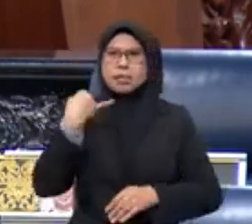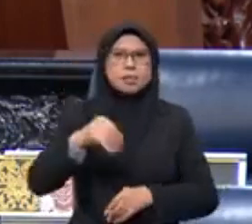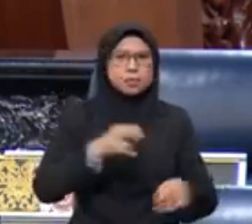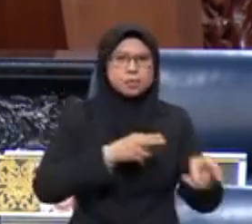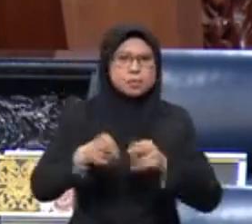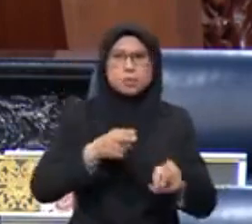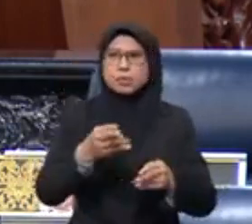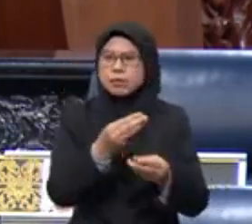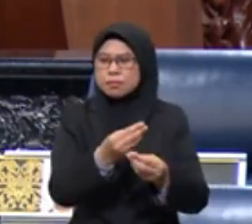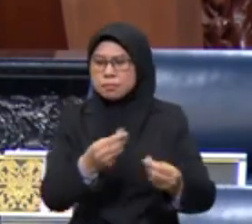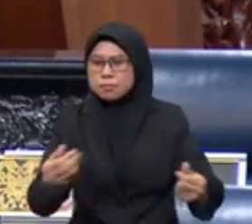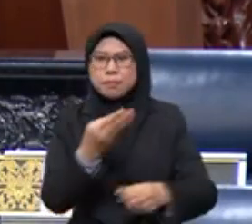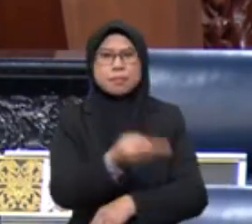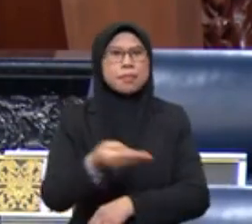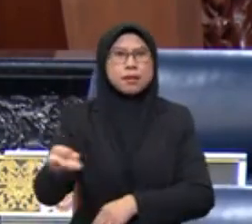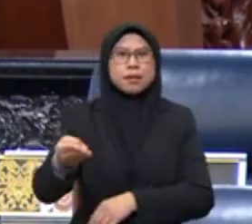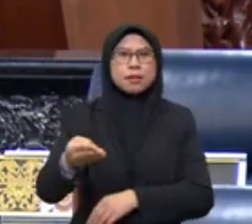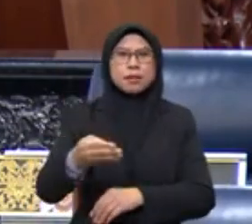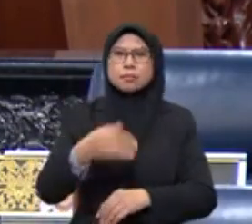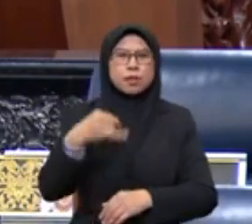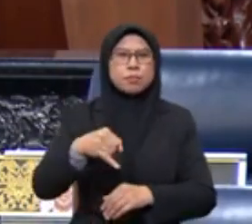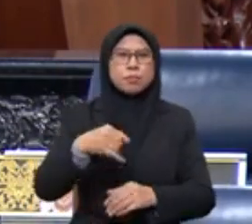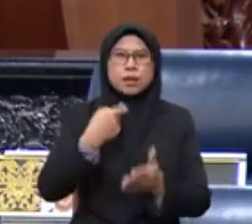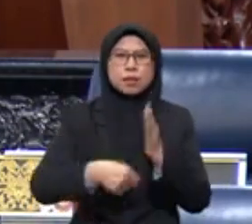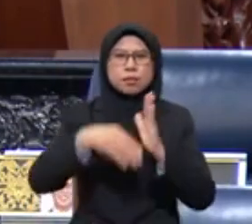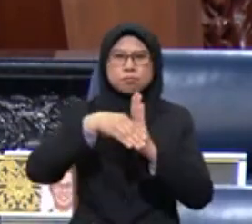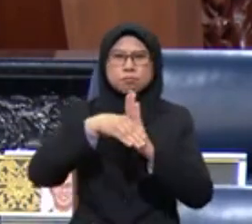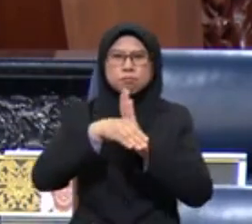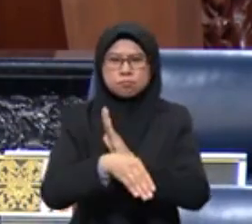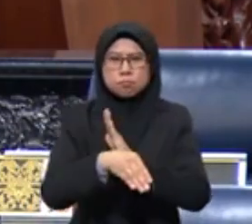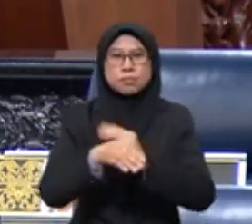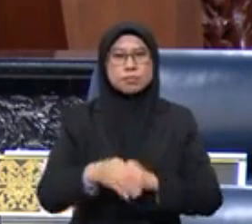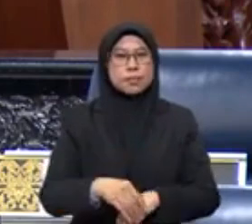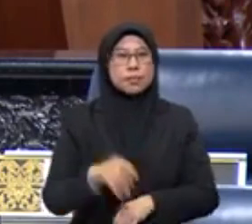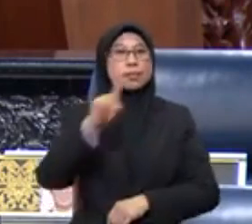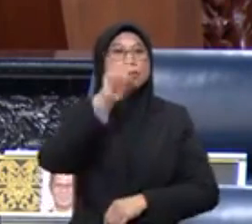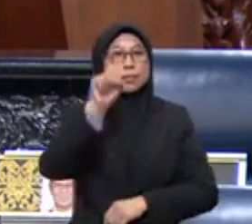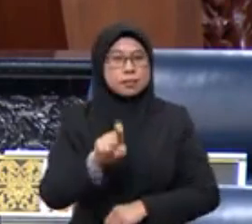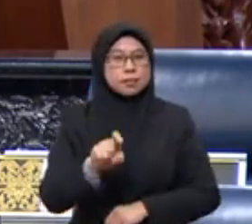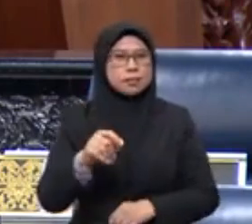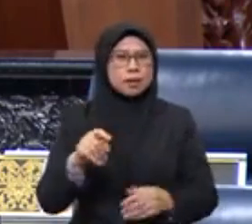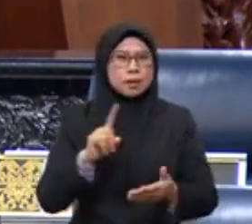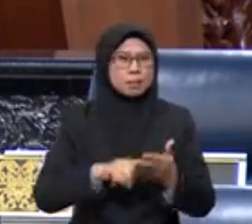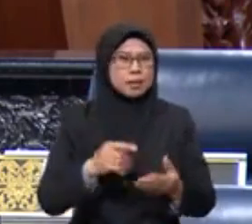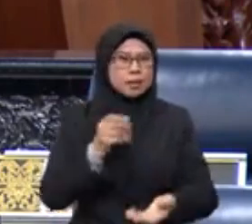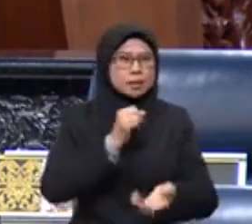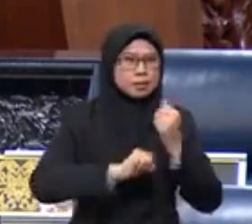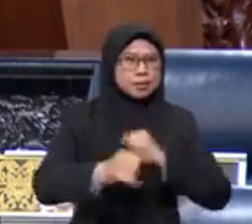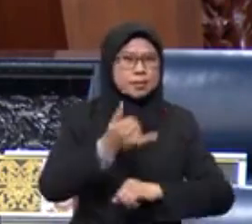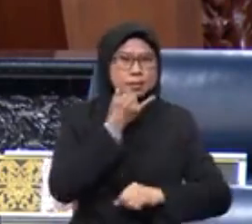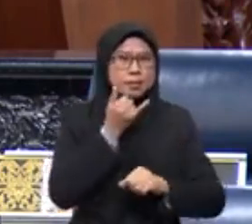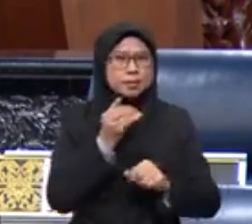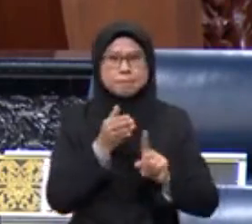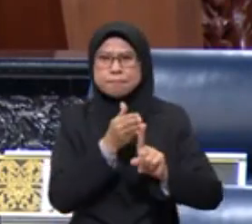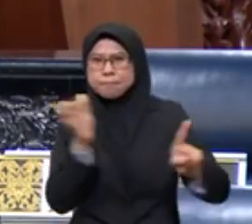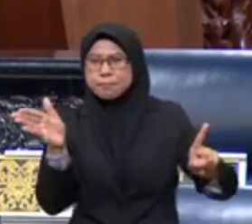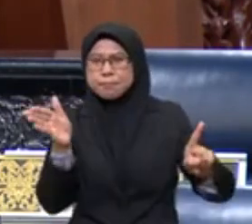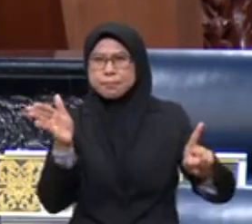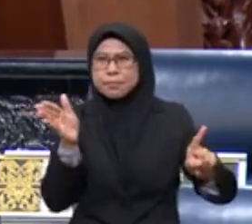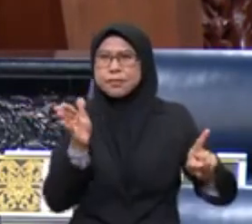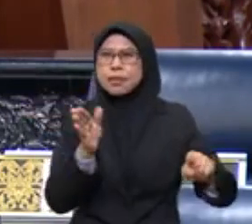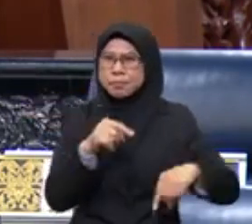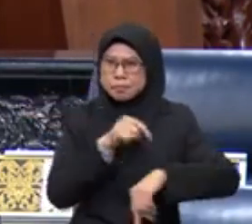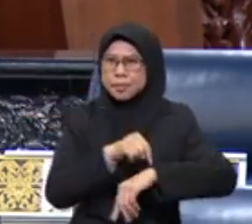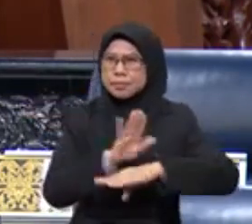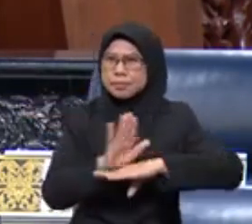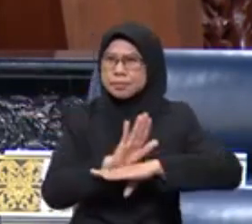niaga harta tanah yang mencatatkan susut nilai. Persoalan saya yang kedua, apakah wujud salah laku dan penyelewengan dalam urus niaga sedemikian?